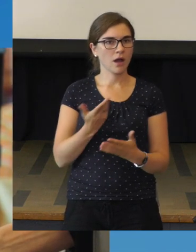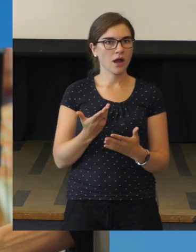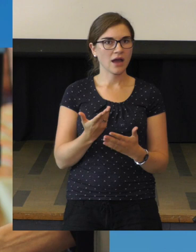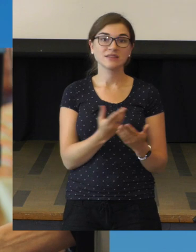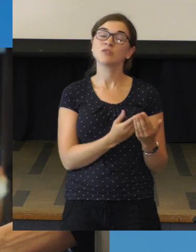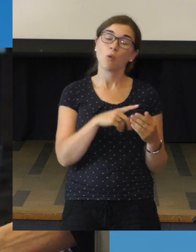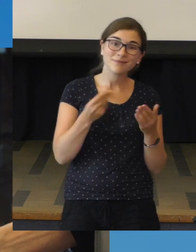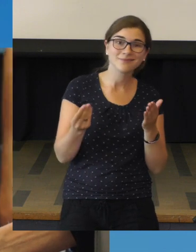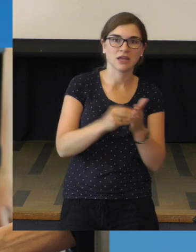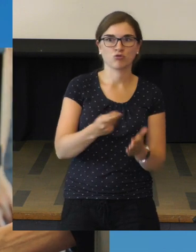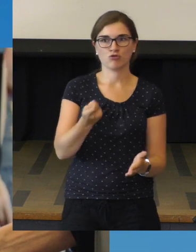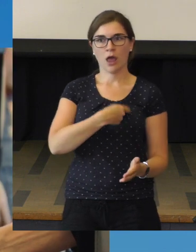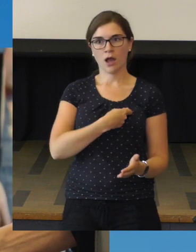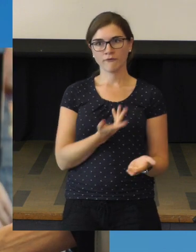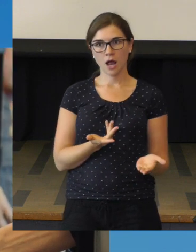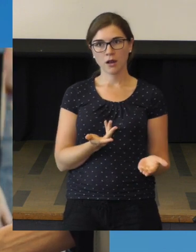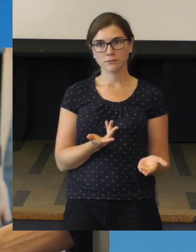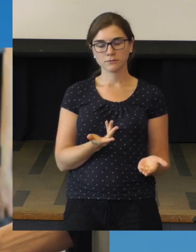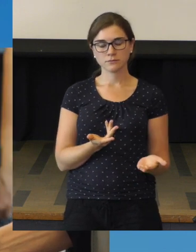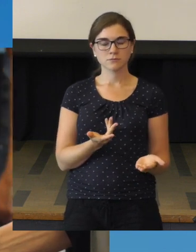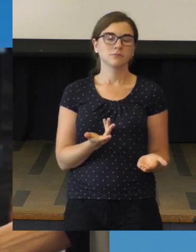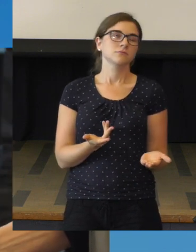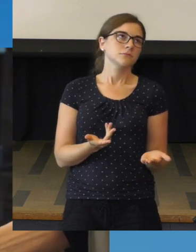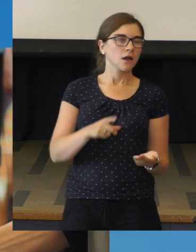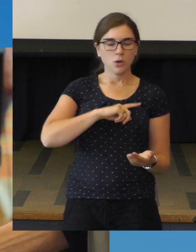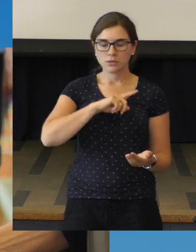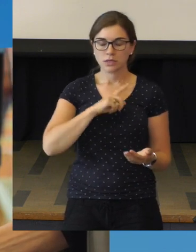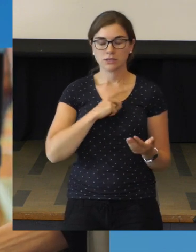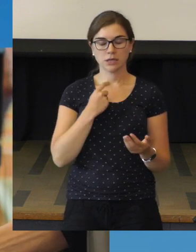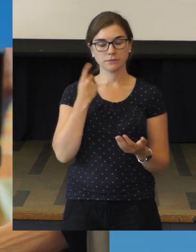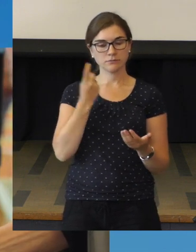Schlaganfall dazugekommen. Meine Frage